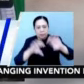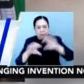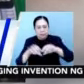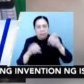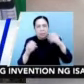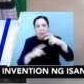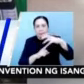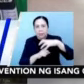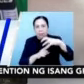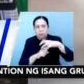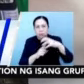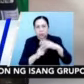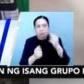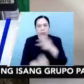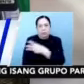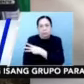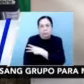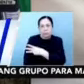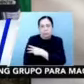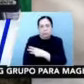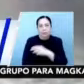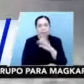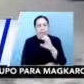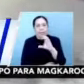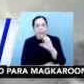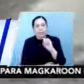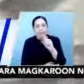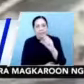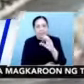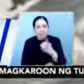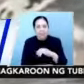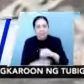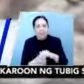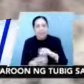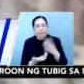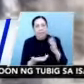umano'y marijuana, ecstasy tablet at cocaine. May nakuha ring mushroom plant.